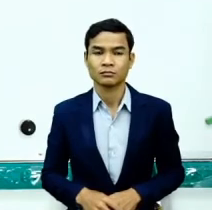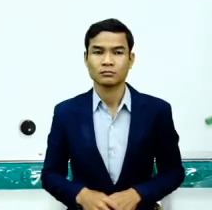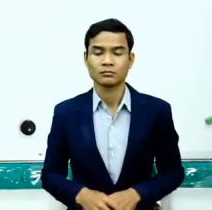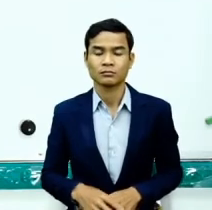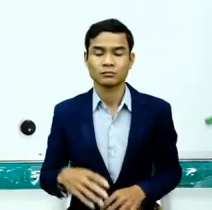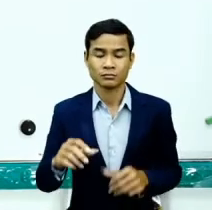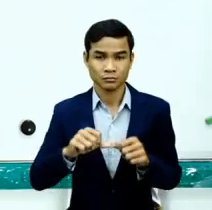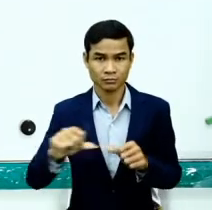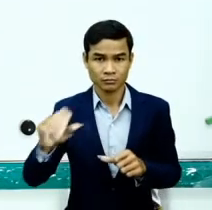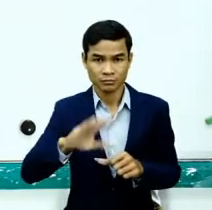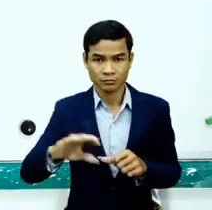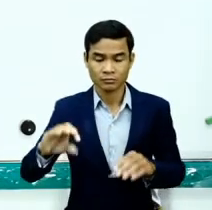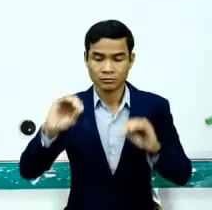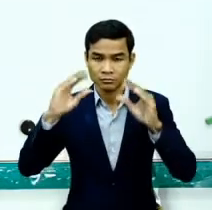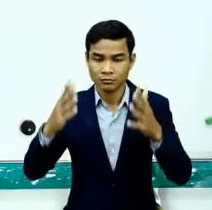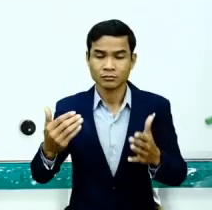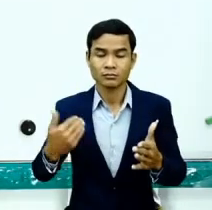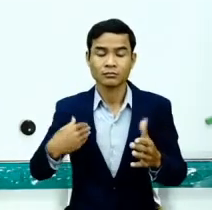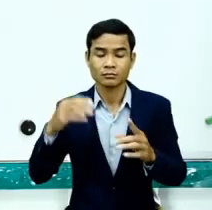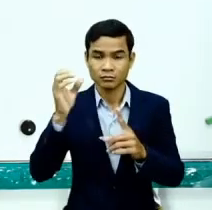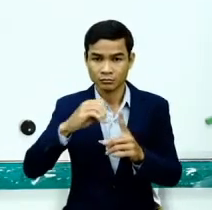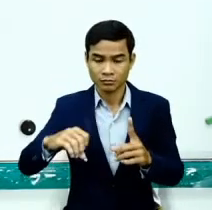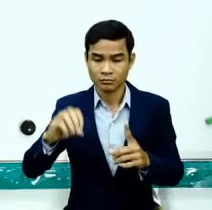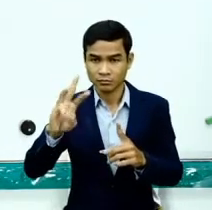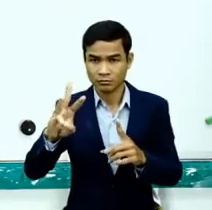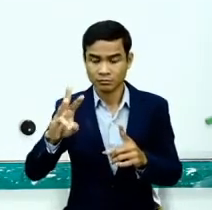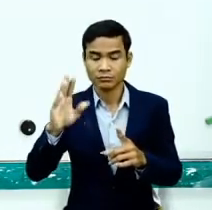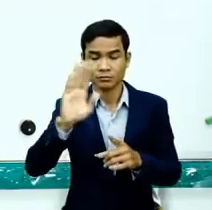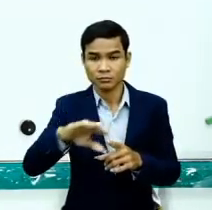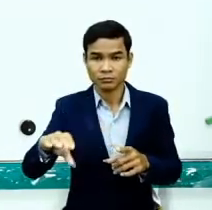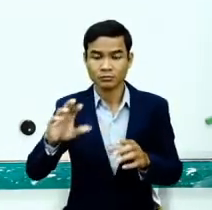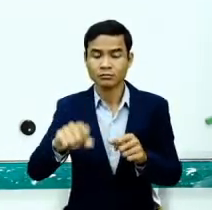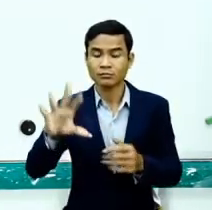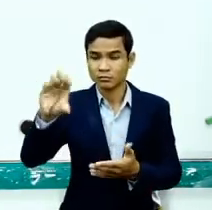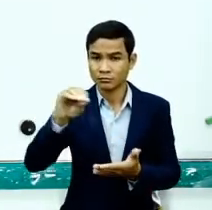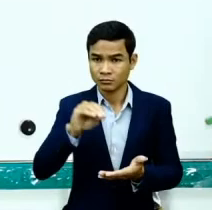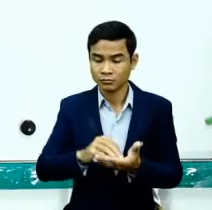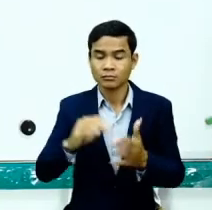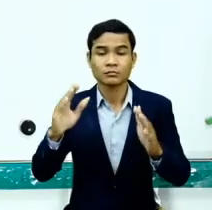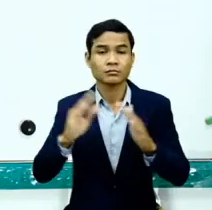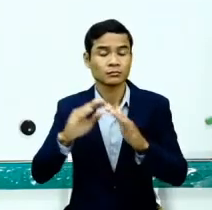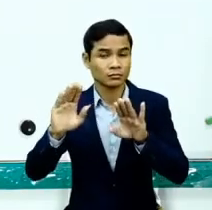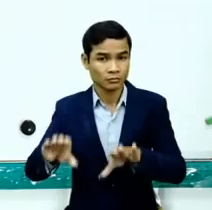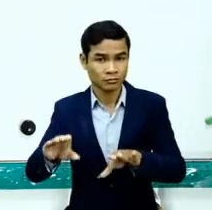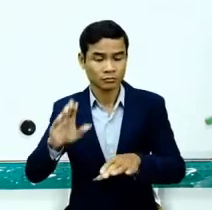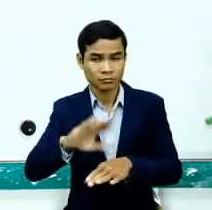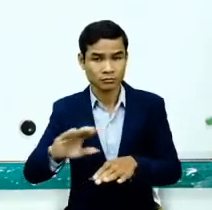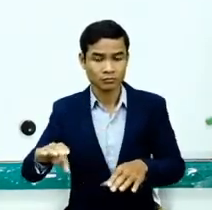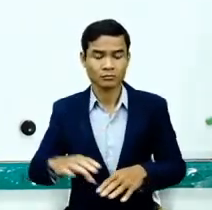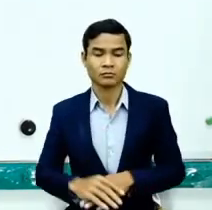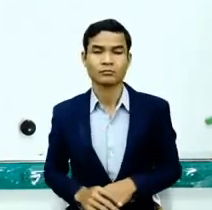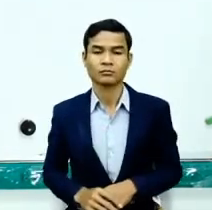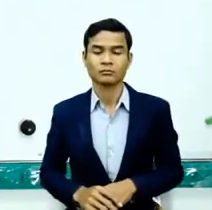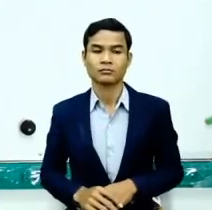Ta, bạn thọ tiết cư nè kru miên lập bạo chùm nụn bay đầm bởi con. Chà, chất tay chùm lón, nớ tè.